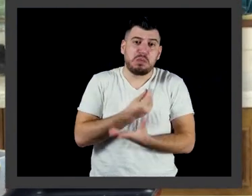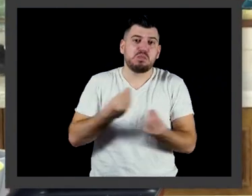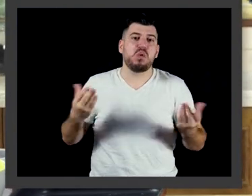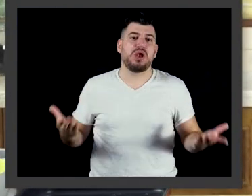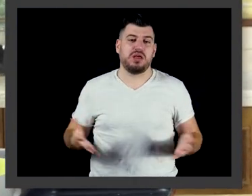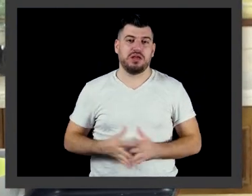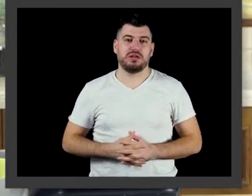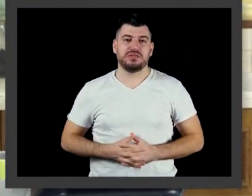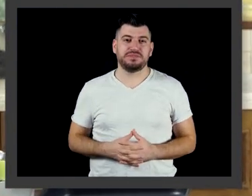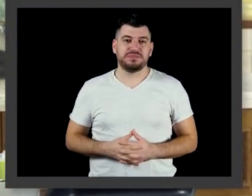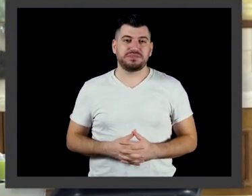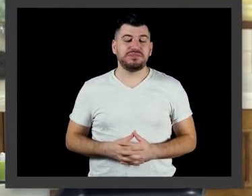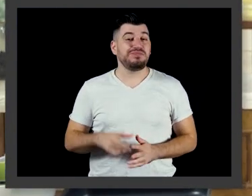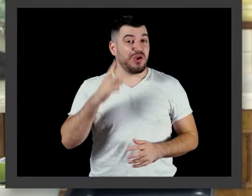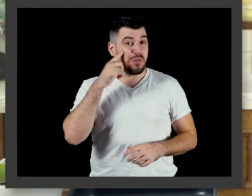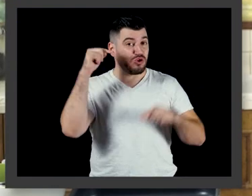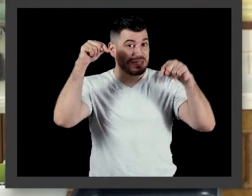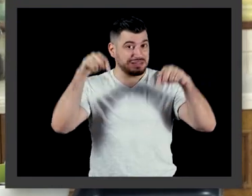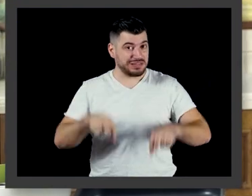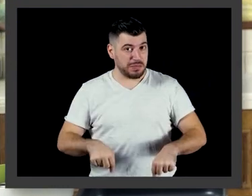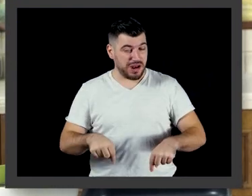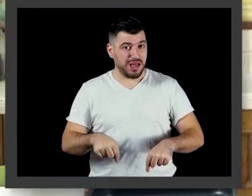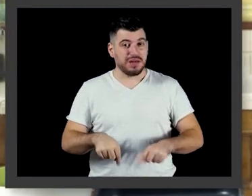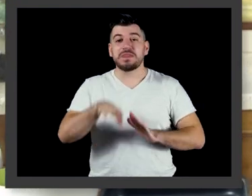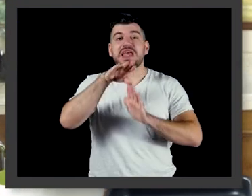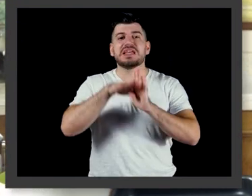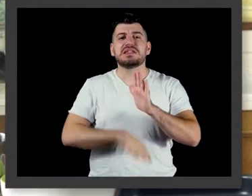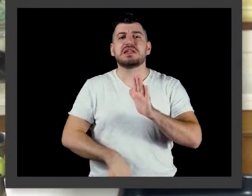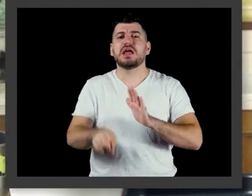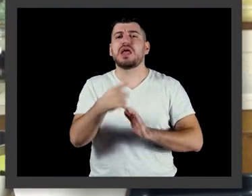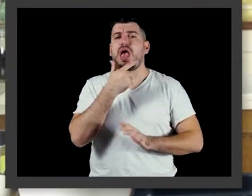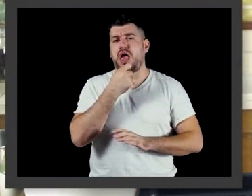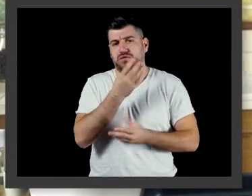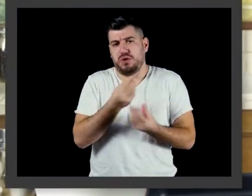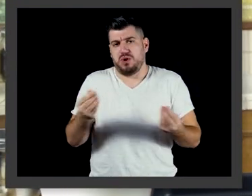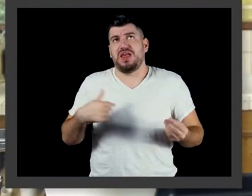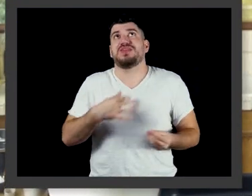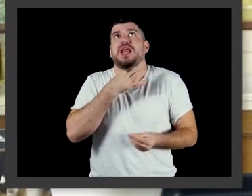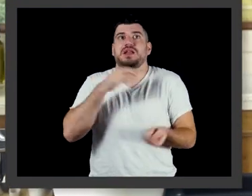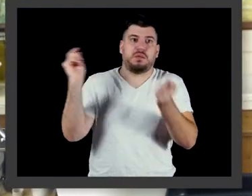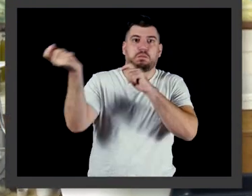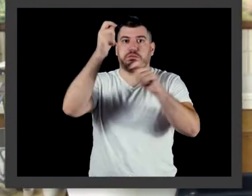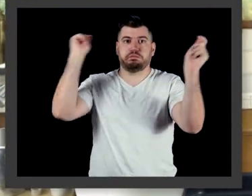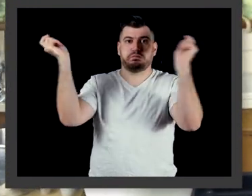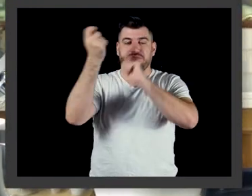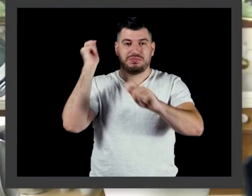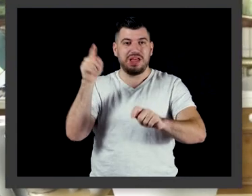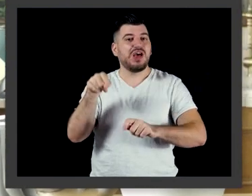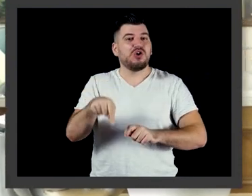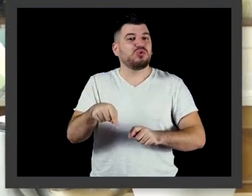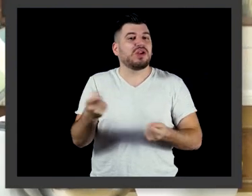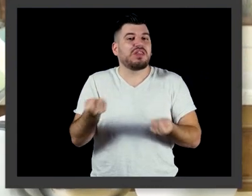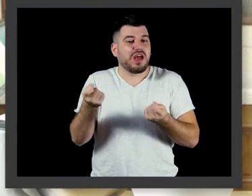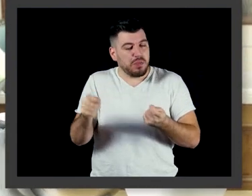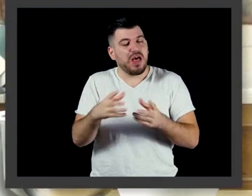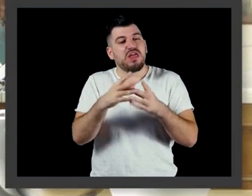δύσκολο. Νομίζω ότι σήμερα η συνταγή που θα κάνουμε δεν έχει τέτοια διαδικασία. Είναι πολύ πιο εύκολη. Ως τώρα τι έχω κάνει, έχω λιώσει μόνο το βούτυρο. Θα